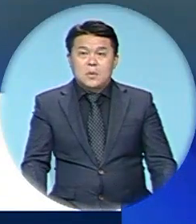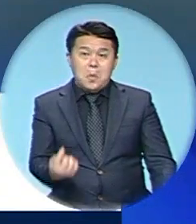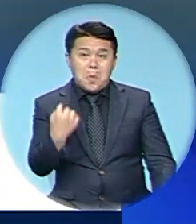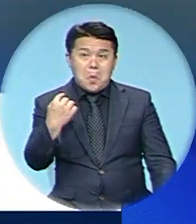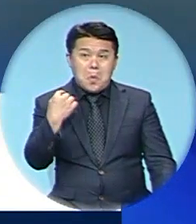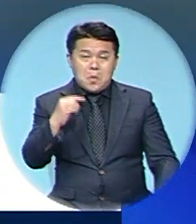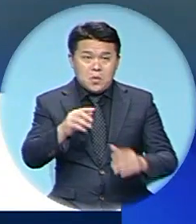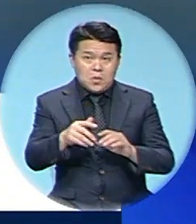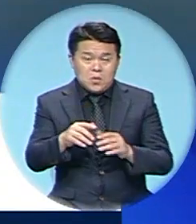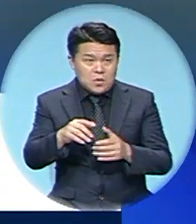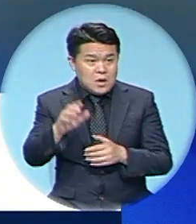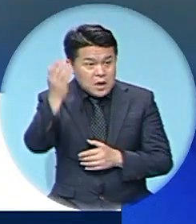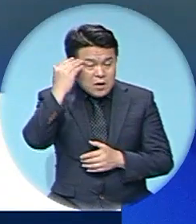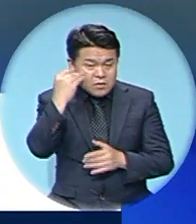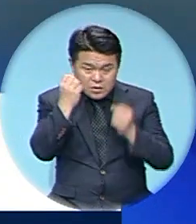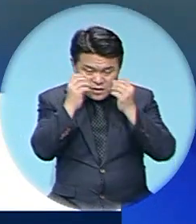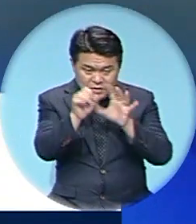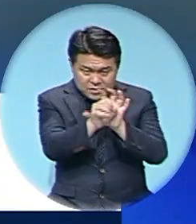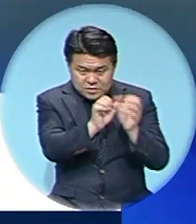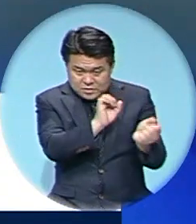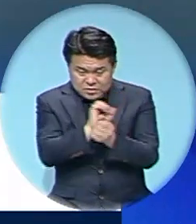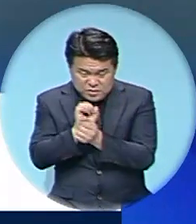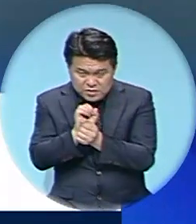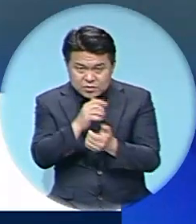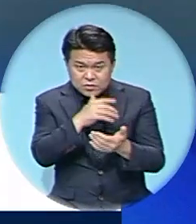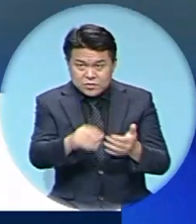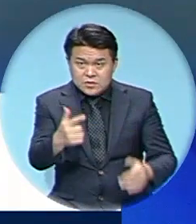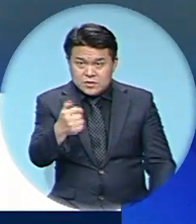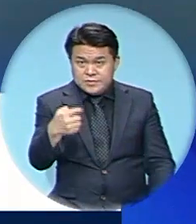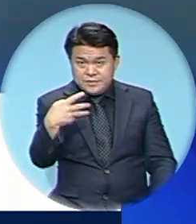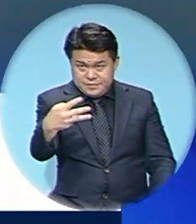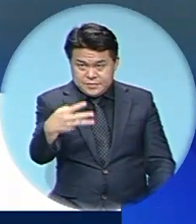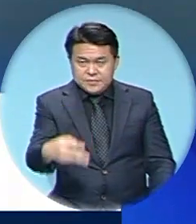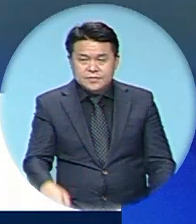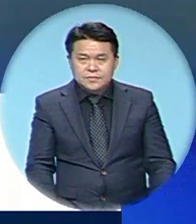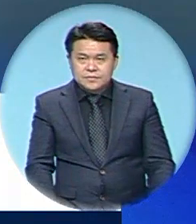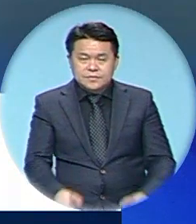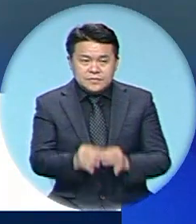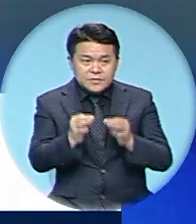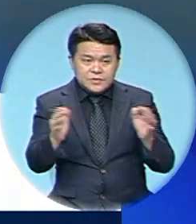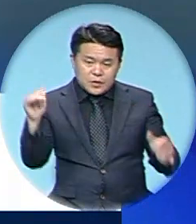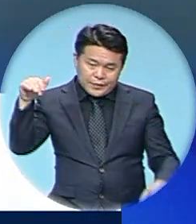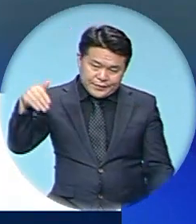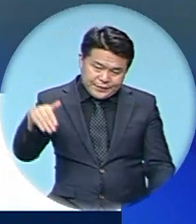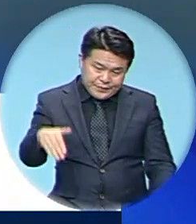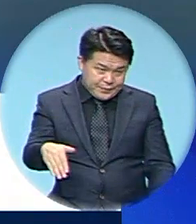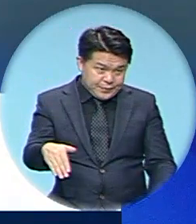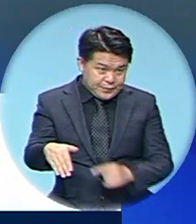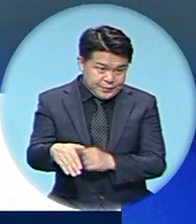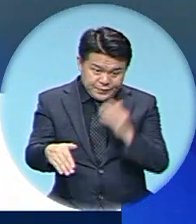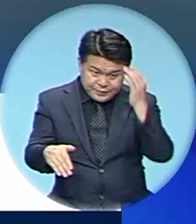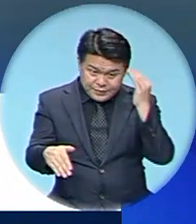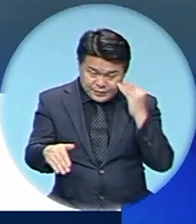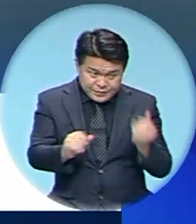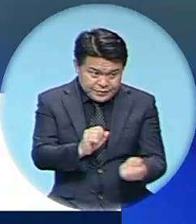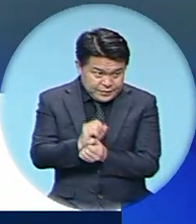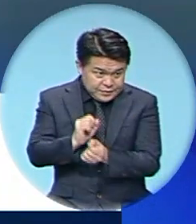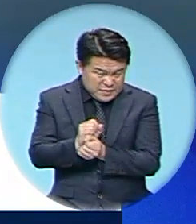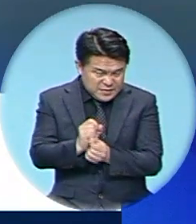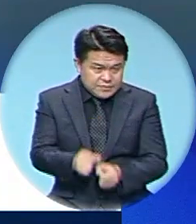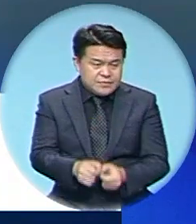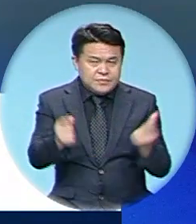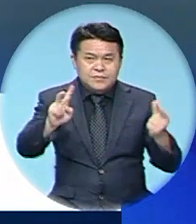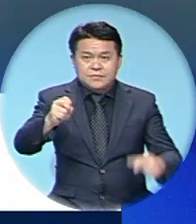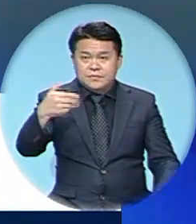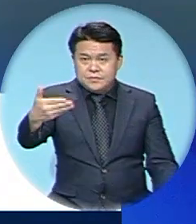어제 국내 코로나19 신규 확진자는 63명 발생했습니다. 그간 잠시 주춤했던 국내 발생이 29명까지